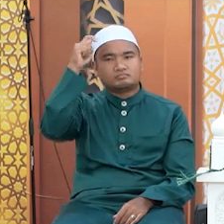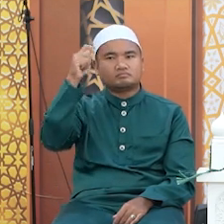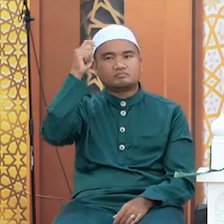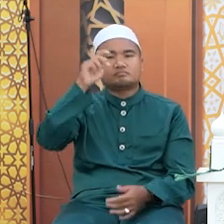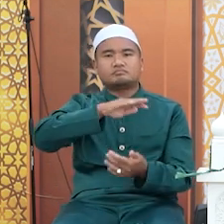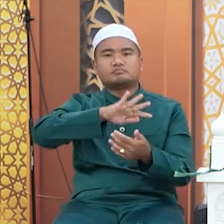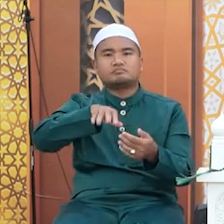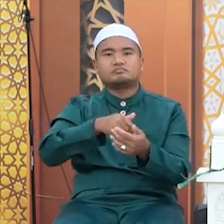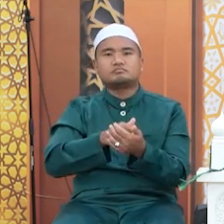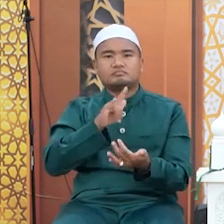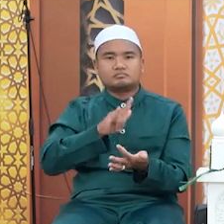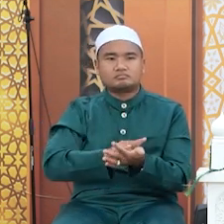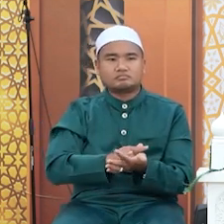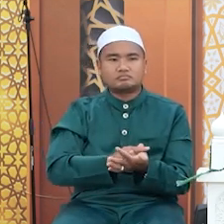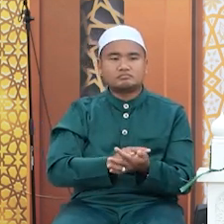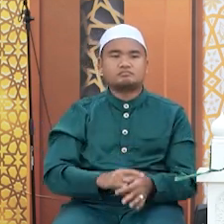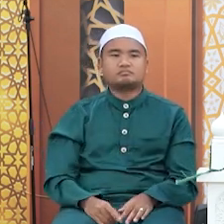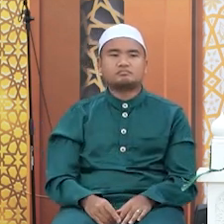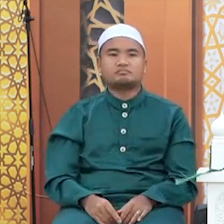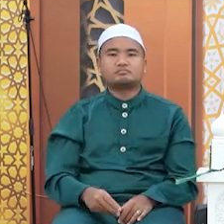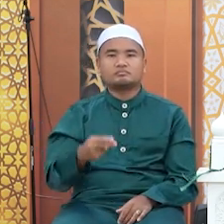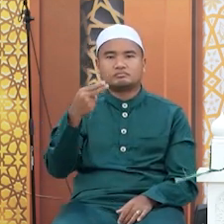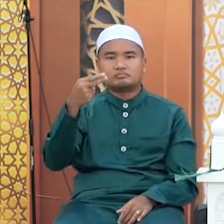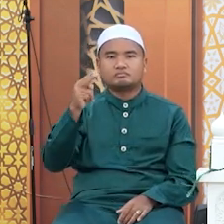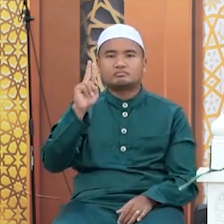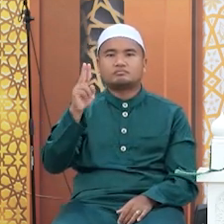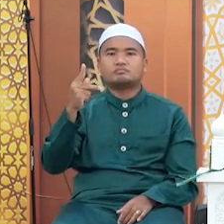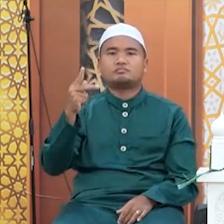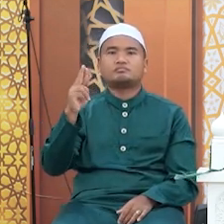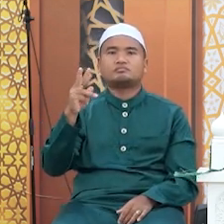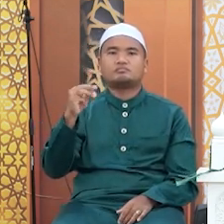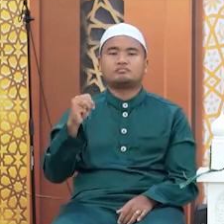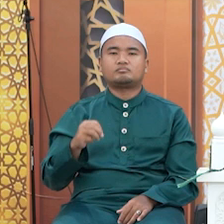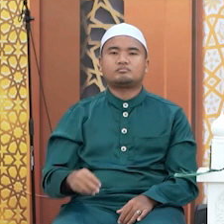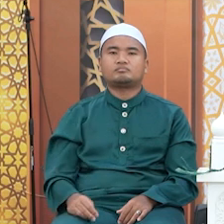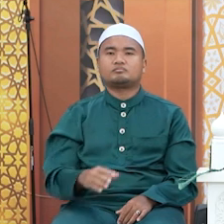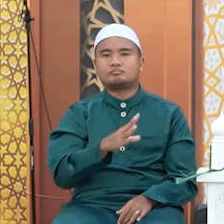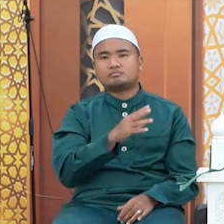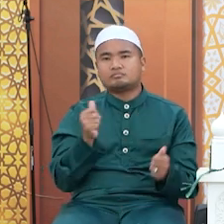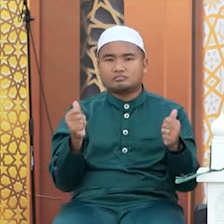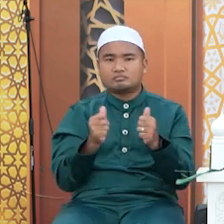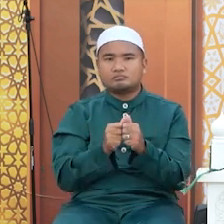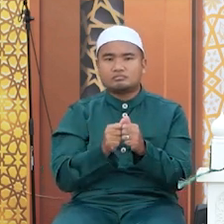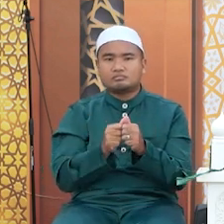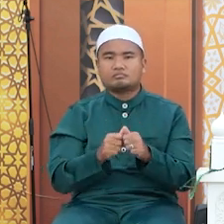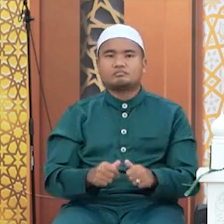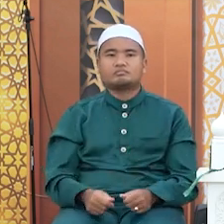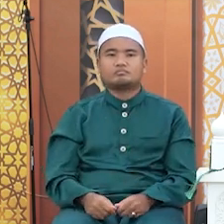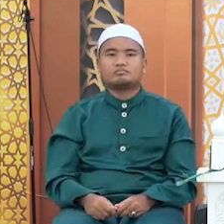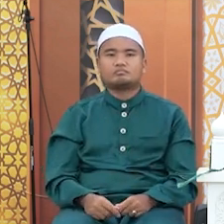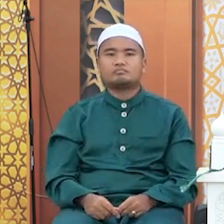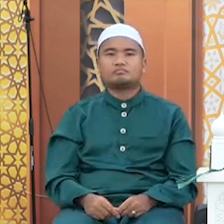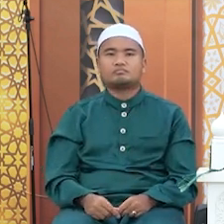itu dari segi hukum syarak dengan qillatut takalif dan raf'ul